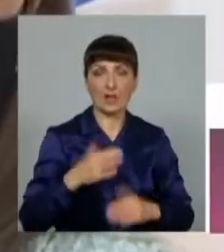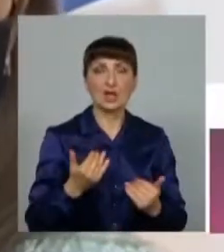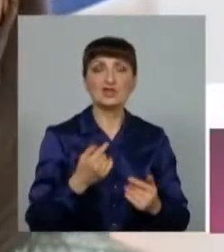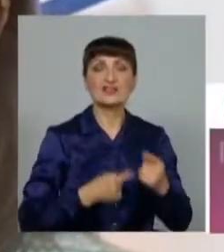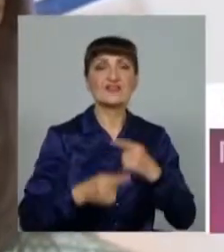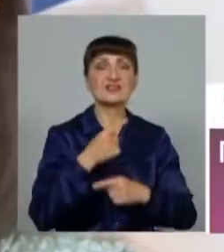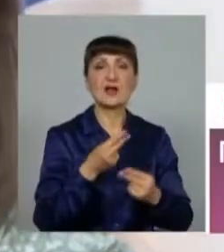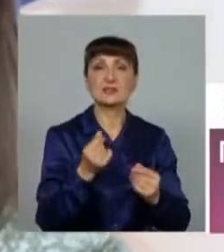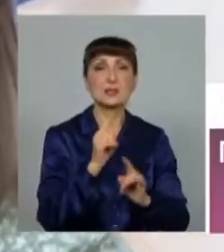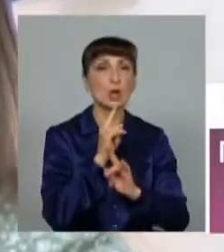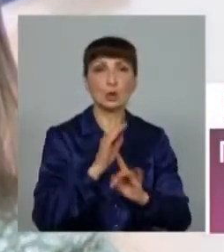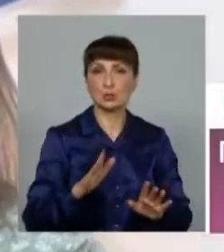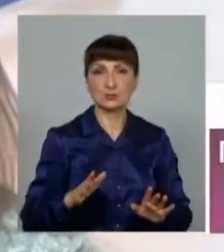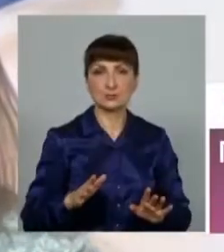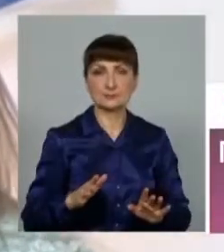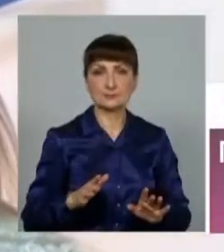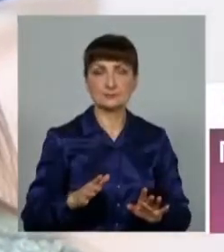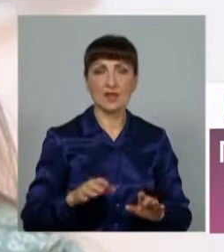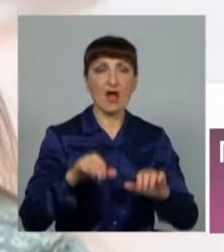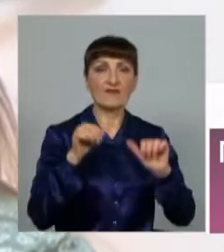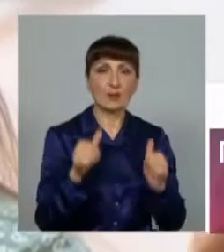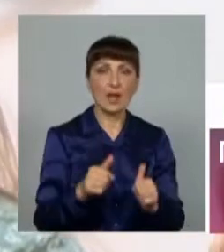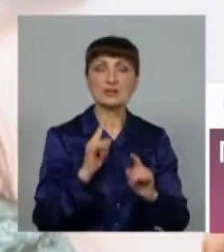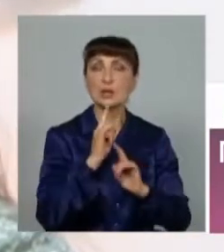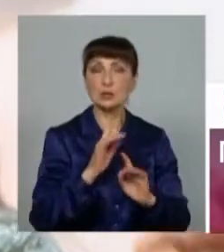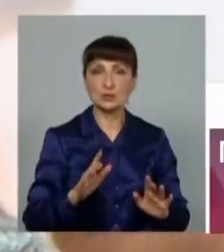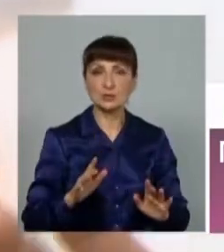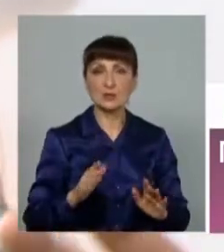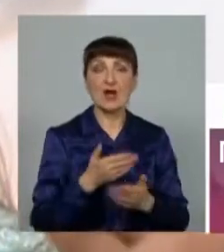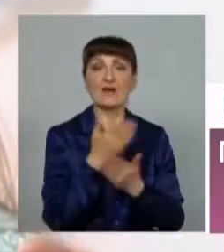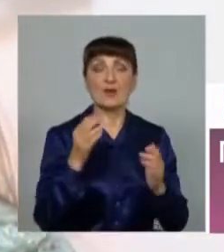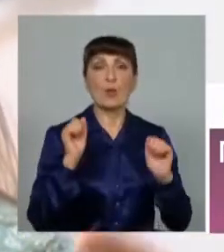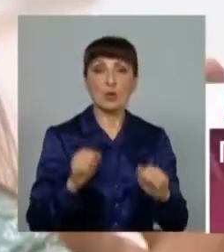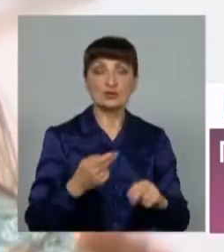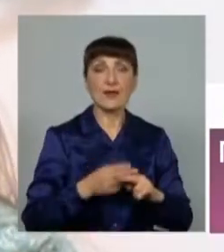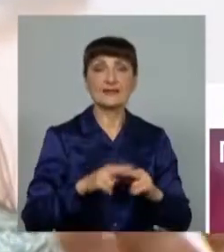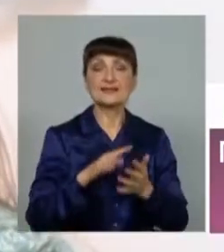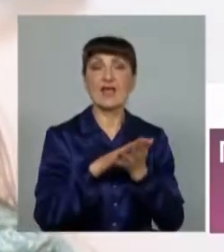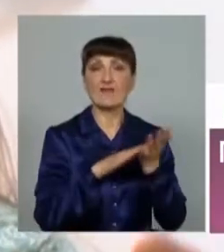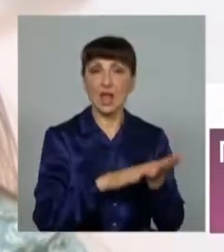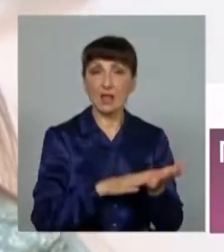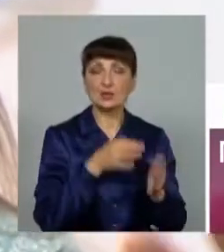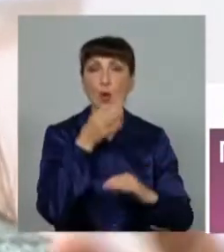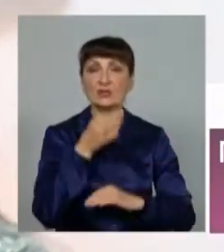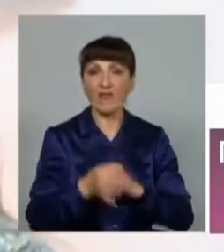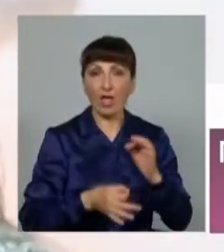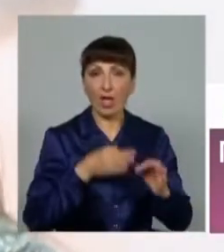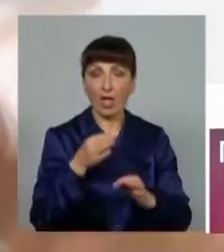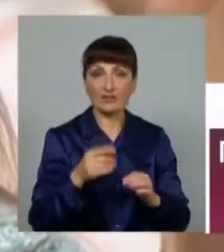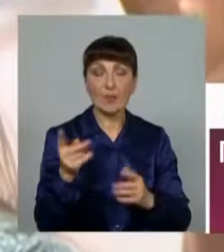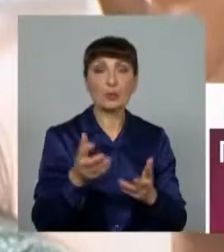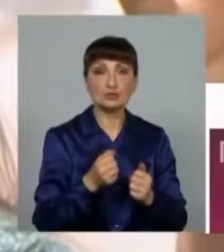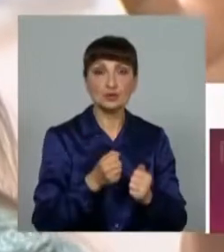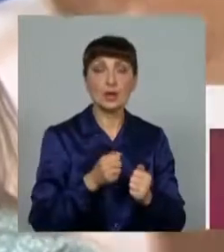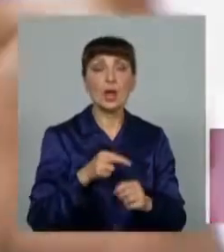денег никому не будет оформляться и так далее. Вы можете с данными заявлениями, с данными ответами, с данными накладными, которые вы